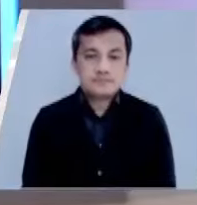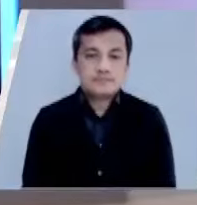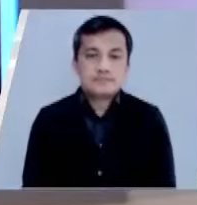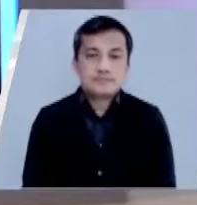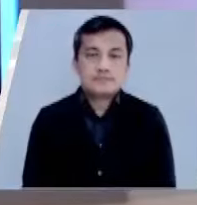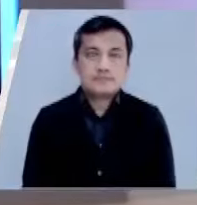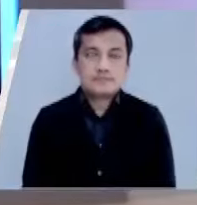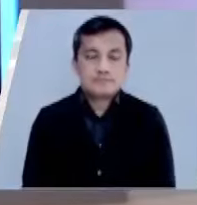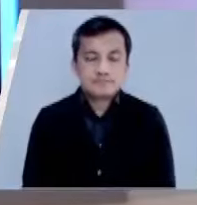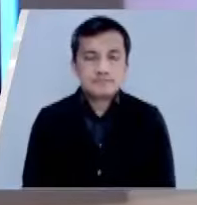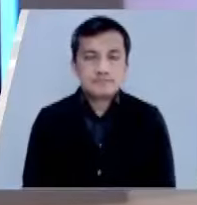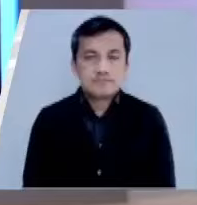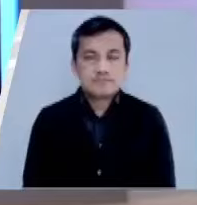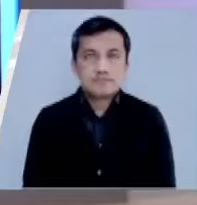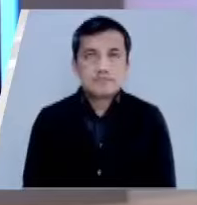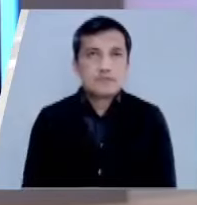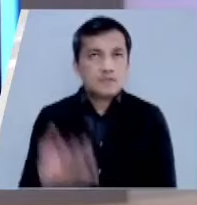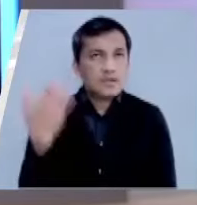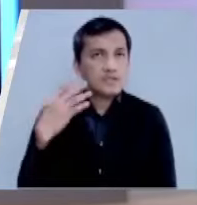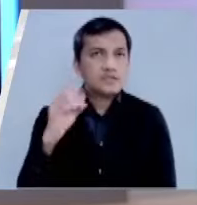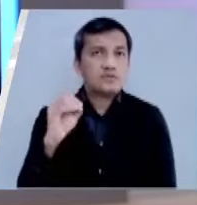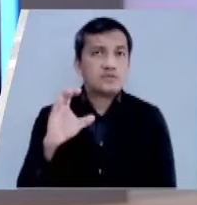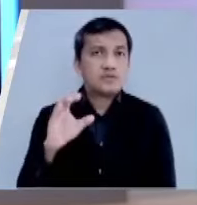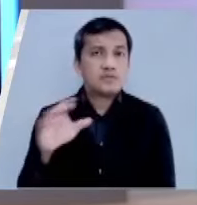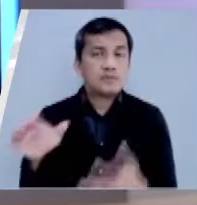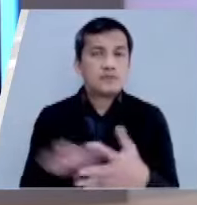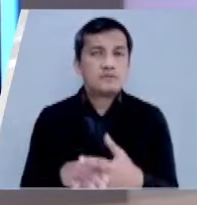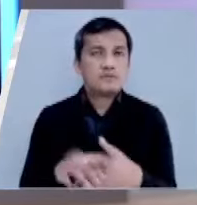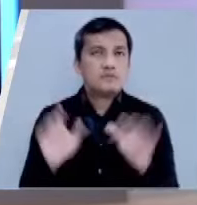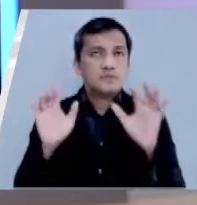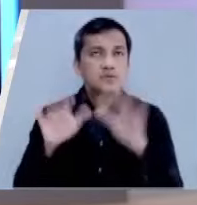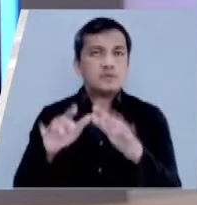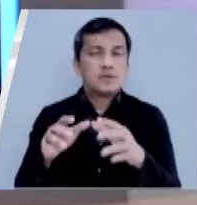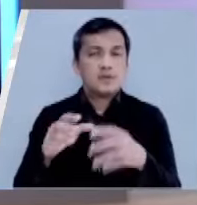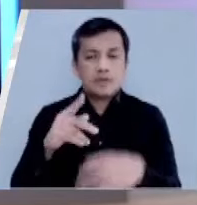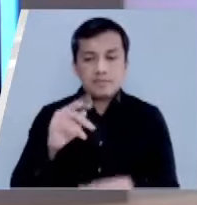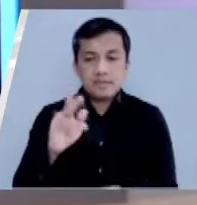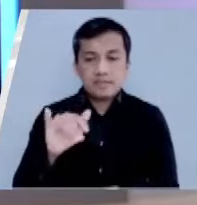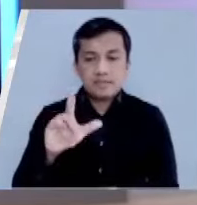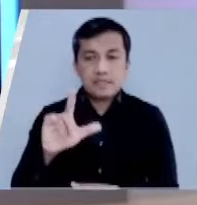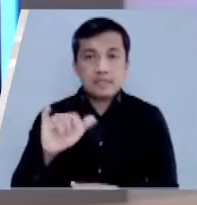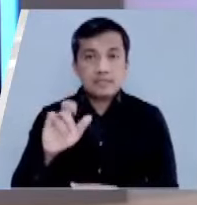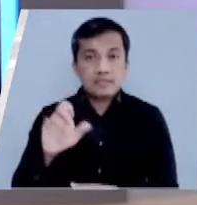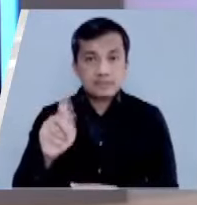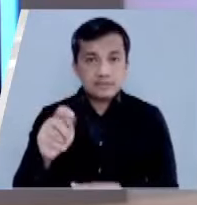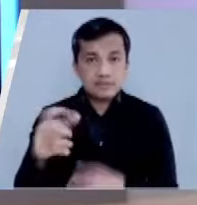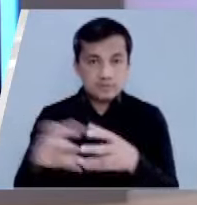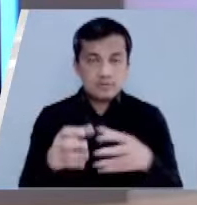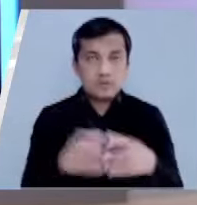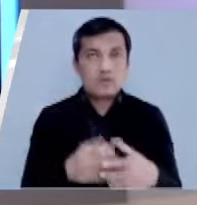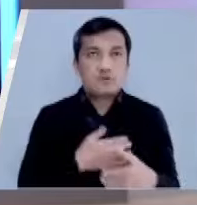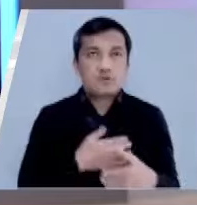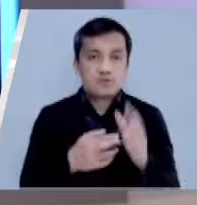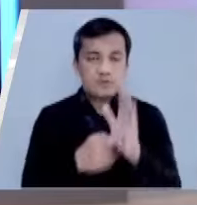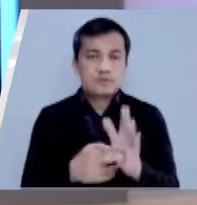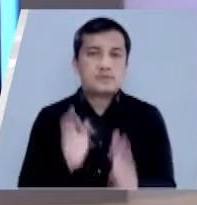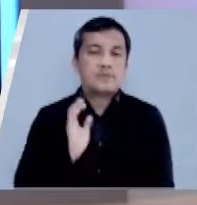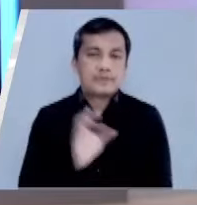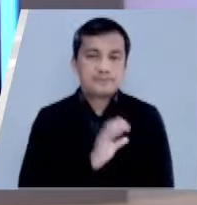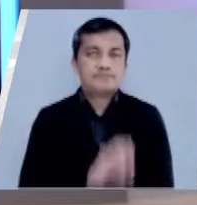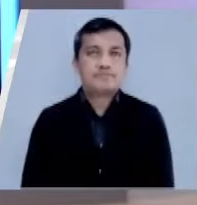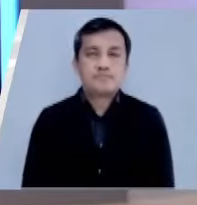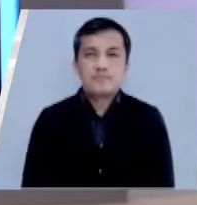Noong nakaraang COC filing, dumagsa ang mga party list na gustong magkaroon ng kinatawan sa Kamara. Pero ang